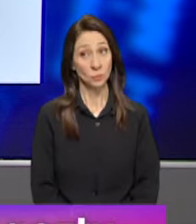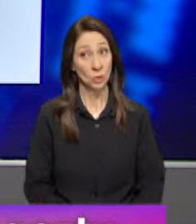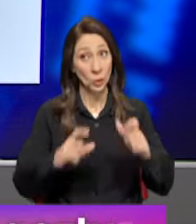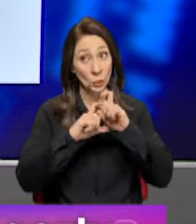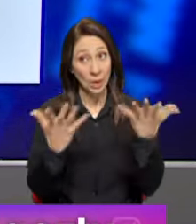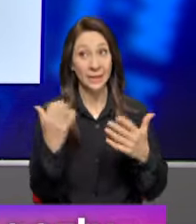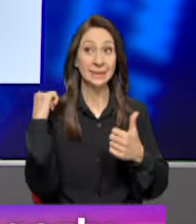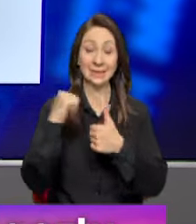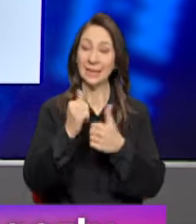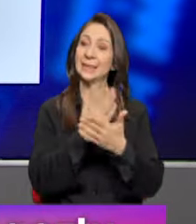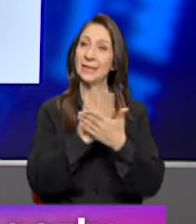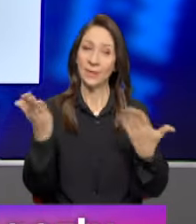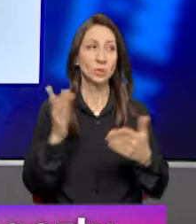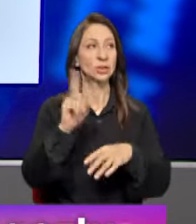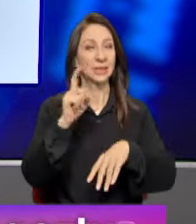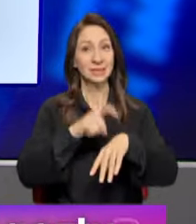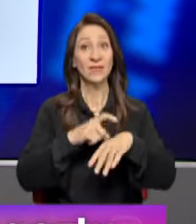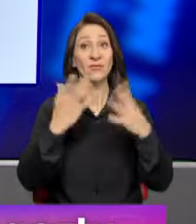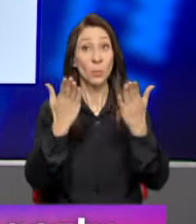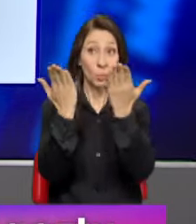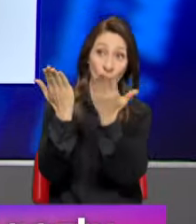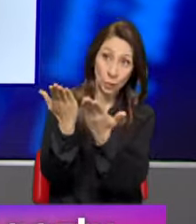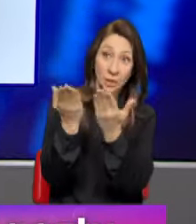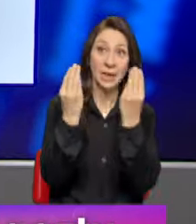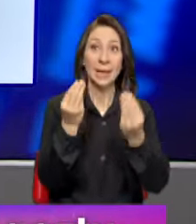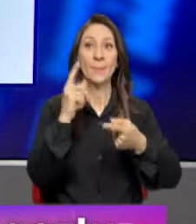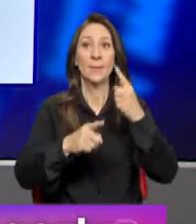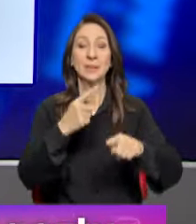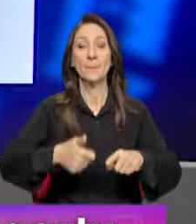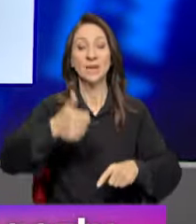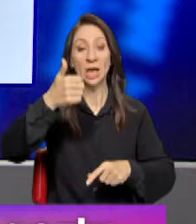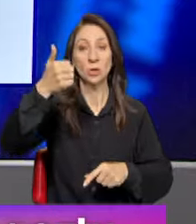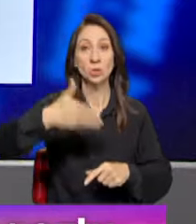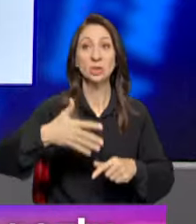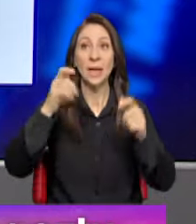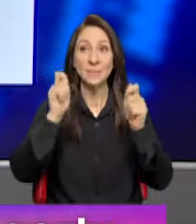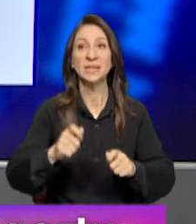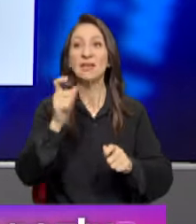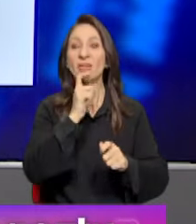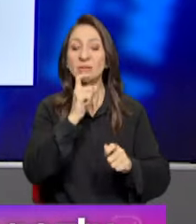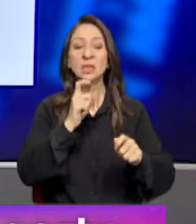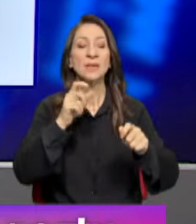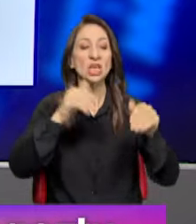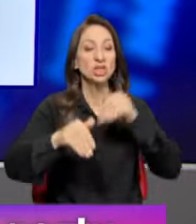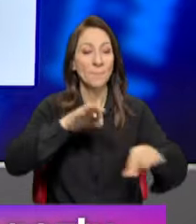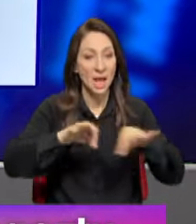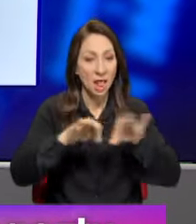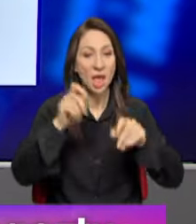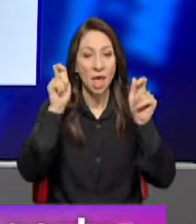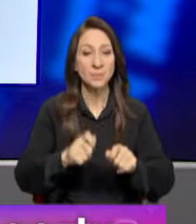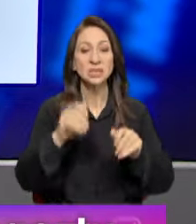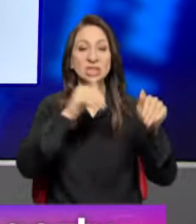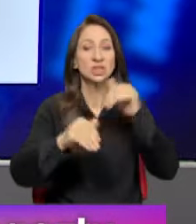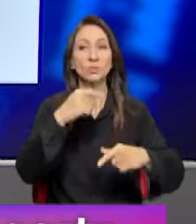Günaydın, bir kez daha devam ediyoruz Çalar Saat'te ve buyurun İYİ Parti başkan ve yöneticileri uyguladığınız yanlış seçim stratejileri, kullandığınız